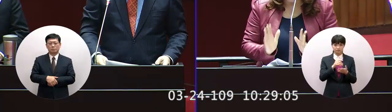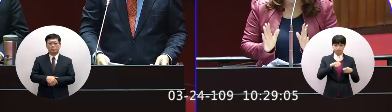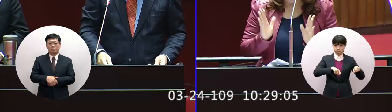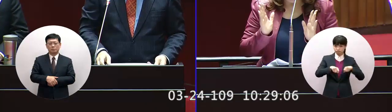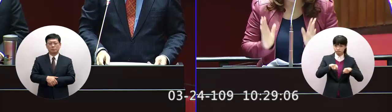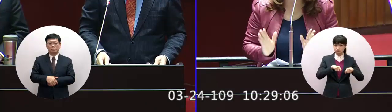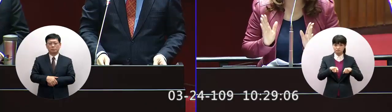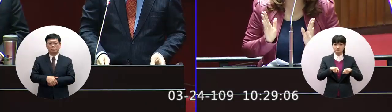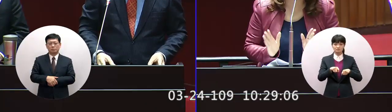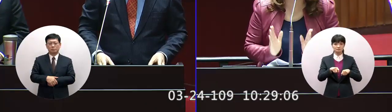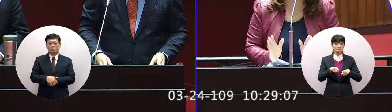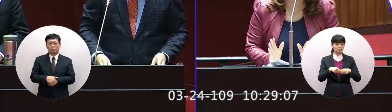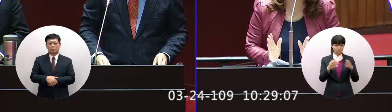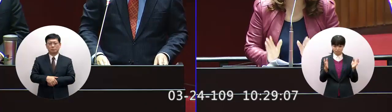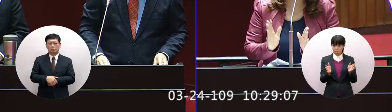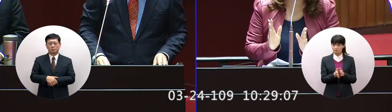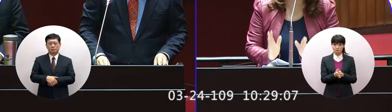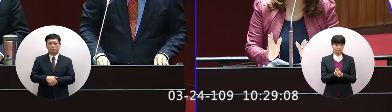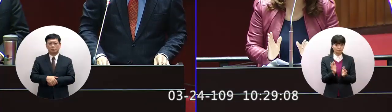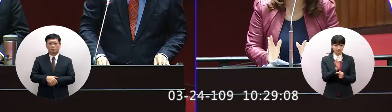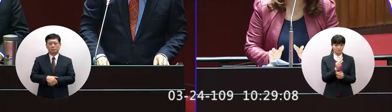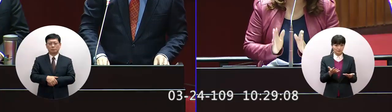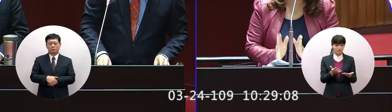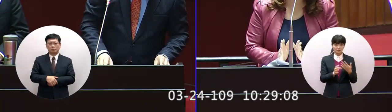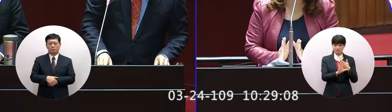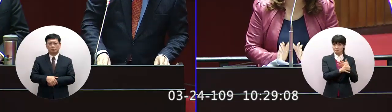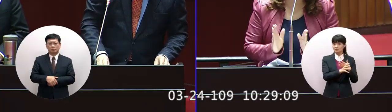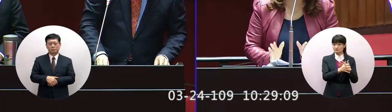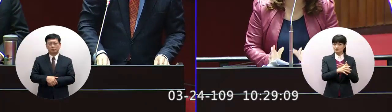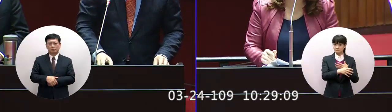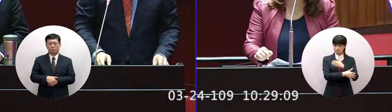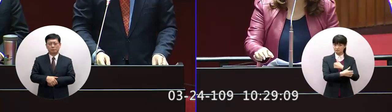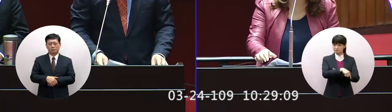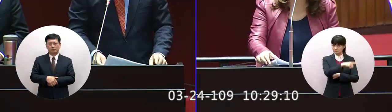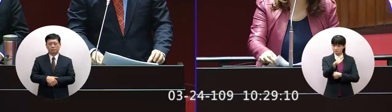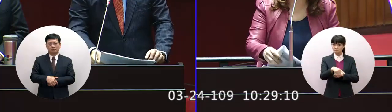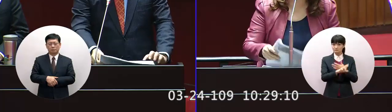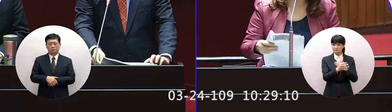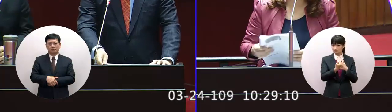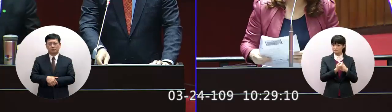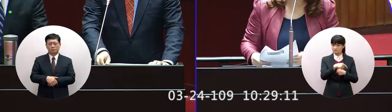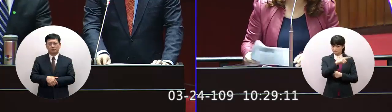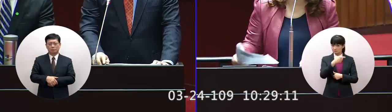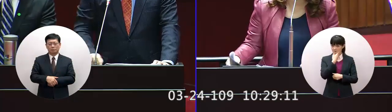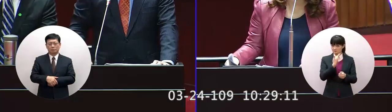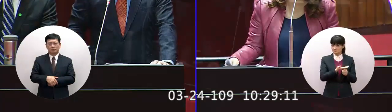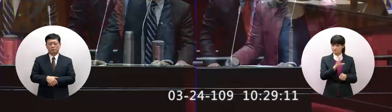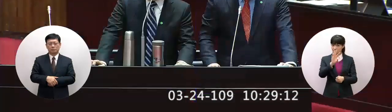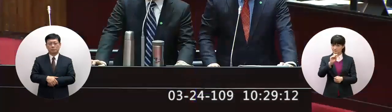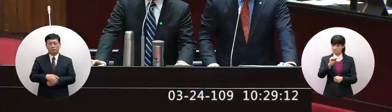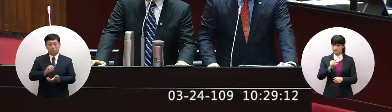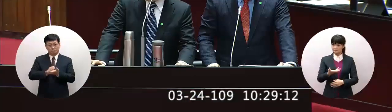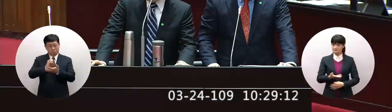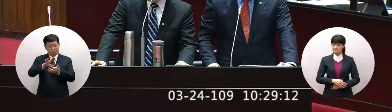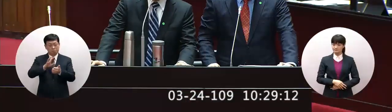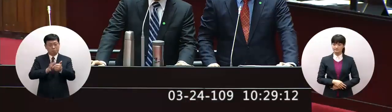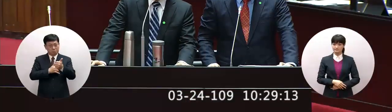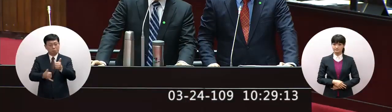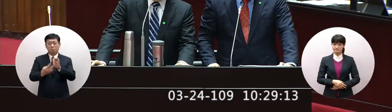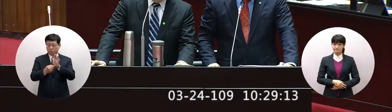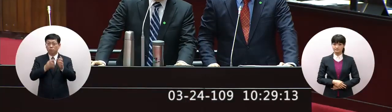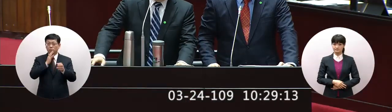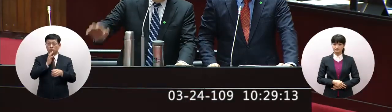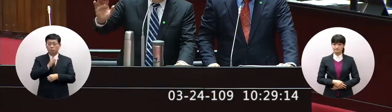不是涵盖了所有在台湾的新住民，他们是不是都是受惠者？ 给委员做一个说明，